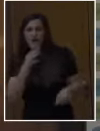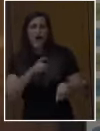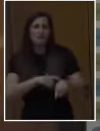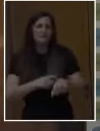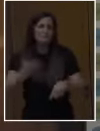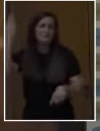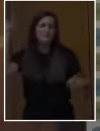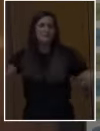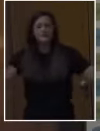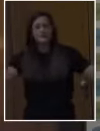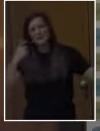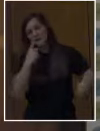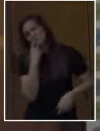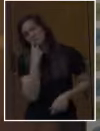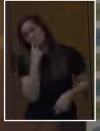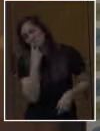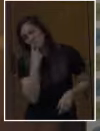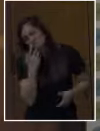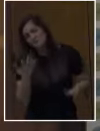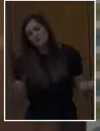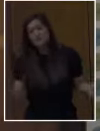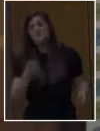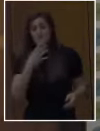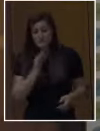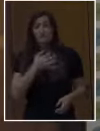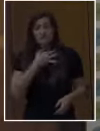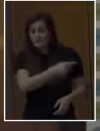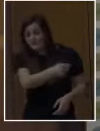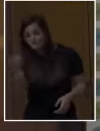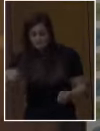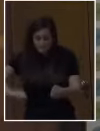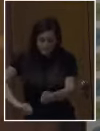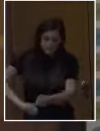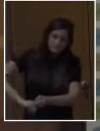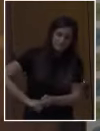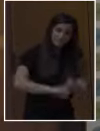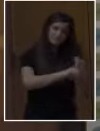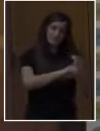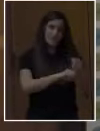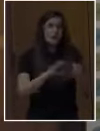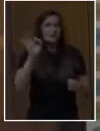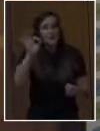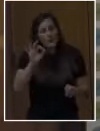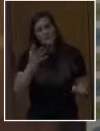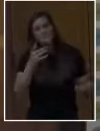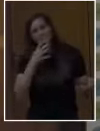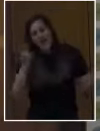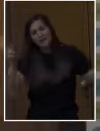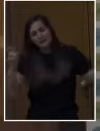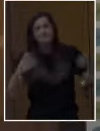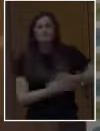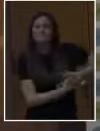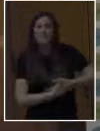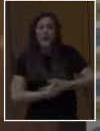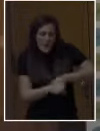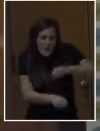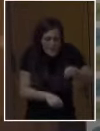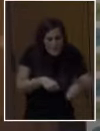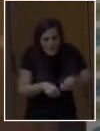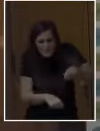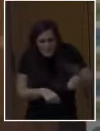στάδιο. Γι' αυτό το λόγο πρέπει να την υποστηρίξουμε, έτσι ώστε να μπορέσει να μπουσουλήσει, ώστε κάποια στιγμή να καταφέρει